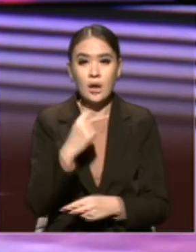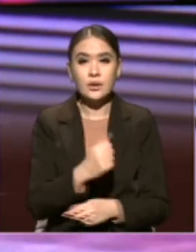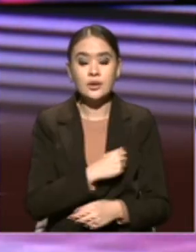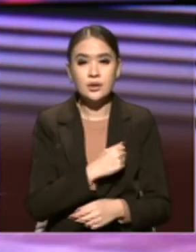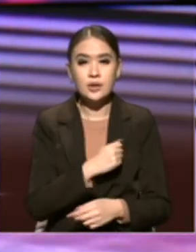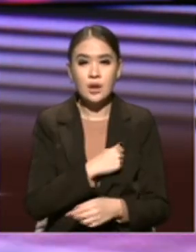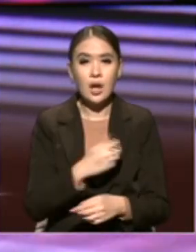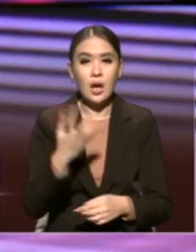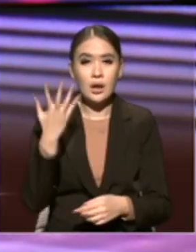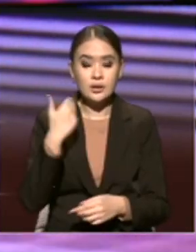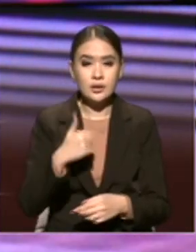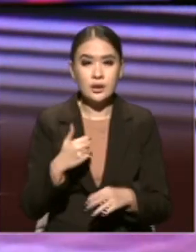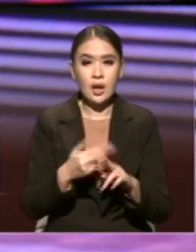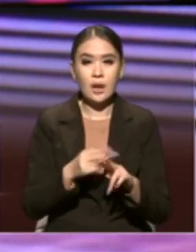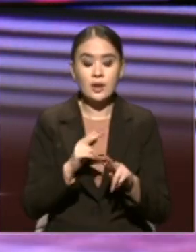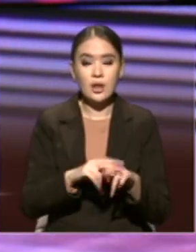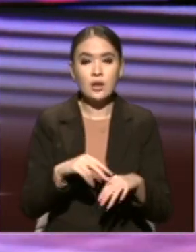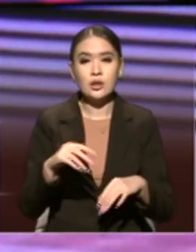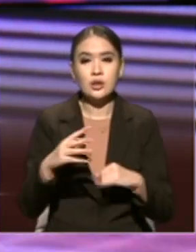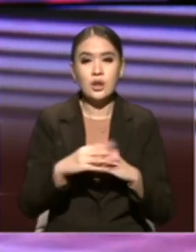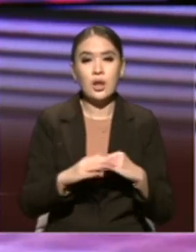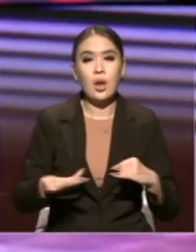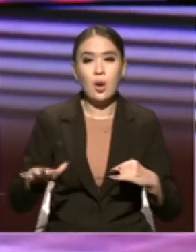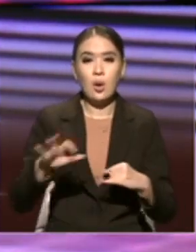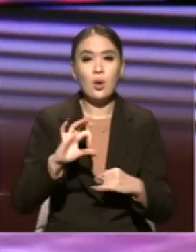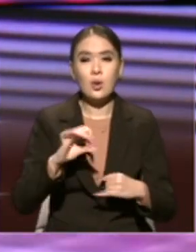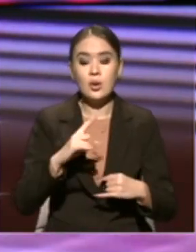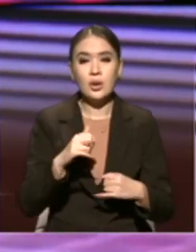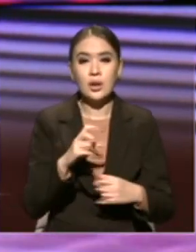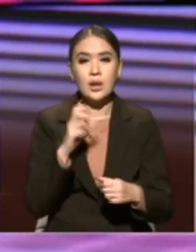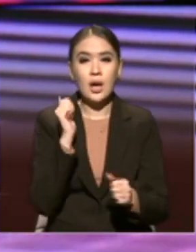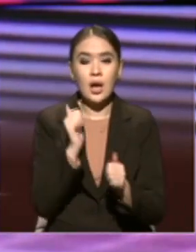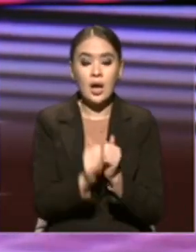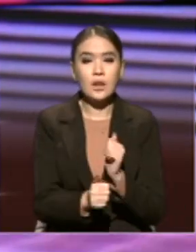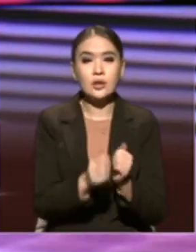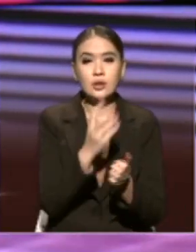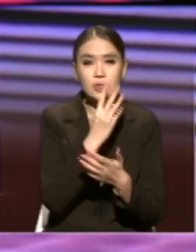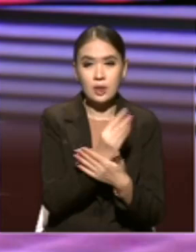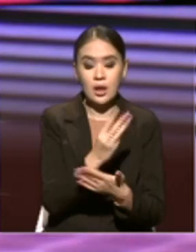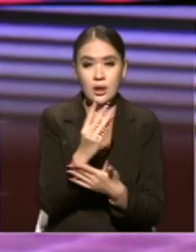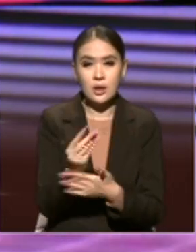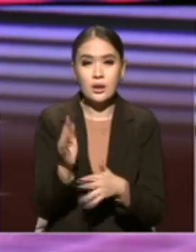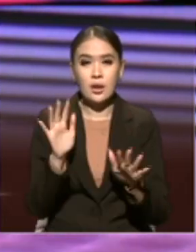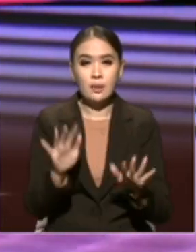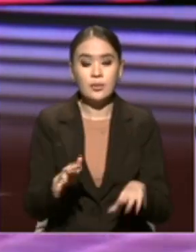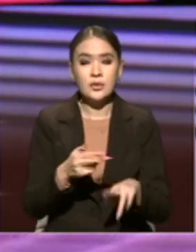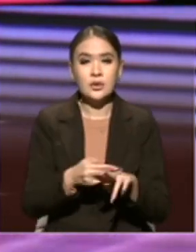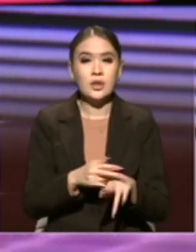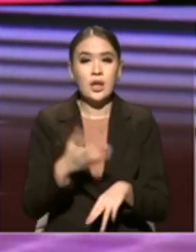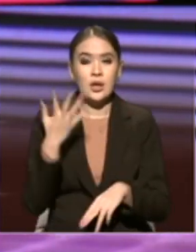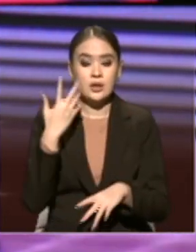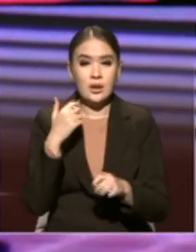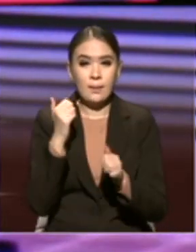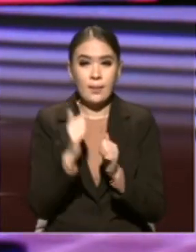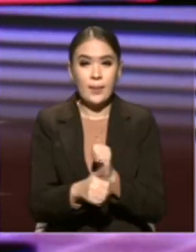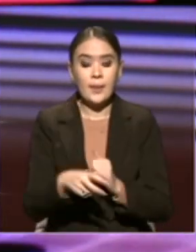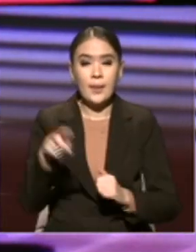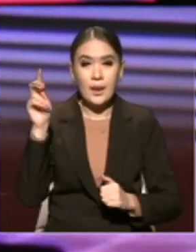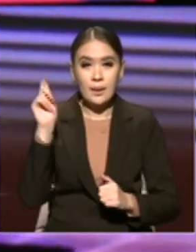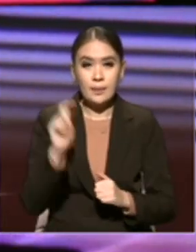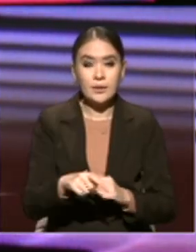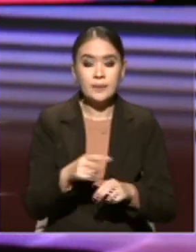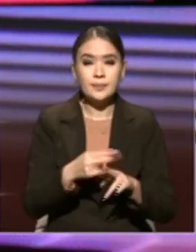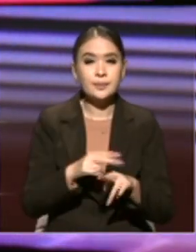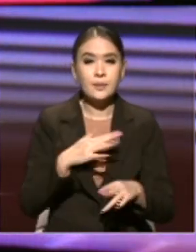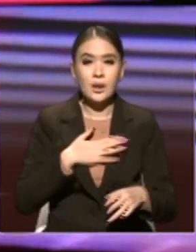өтеуге келгенде, біздің жергілікті әскери басқару органдарымыз әр аймақта орналасқан, сол жерде келген кезде олар айту керек: "Е, менің ойымда